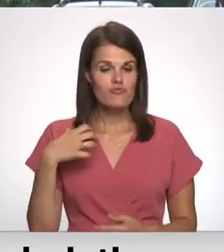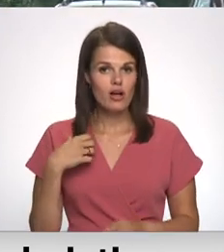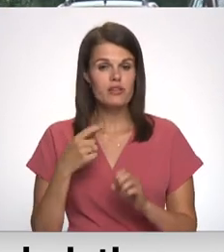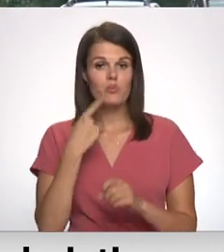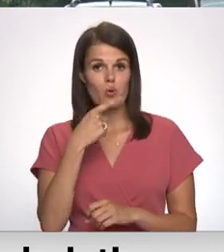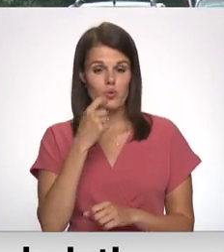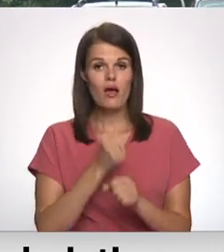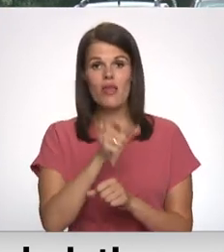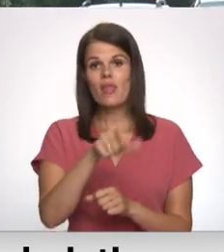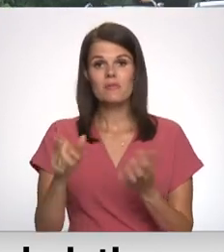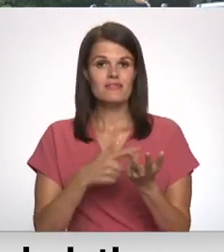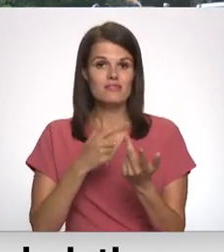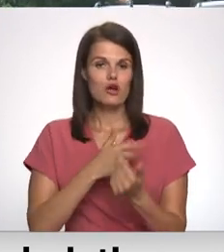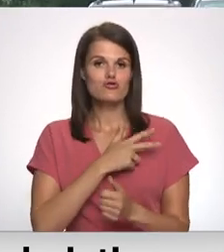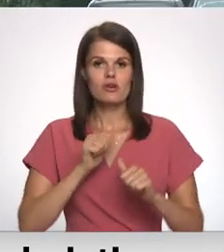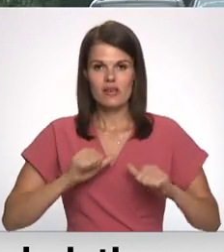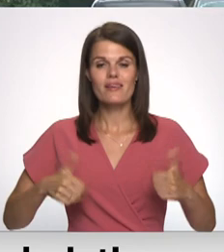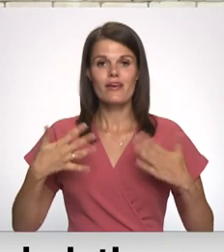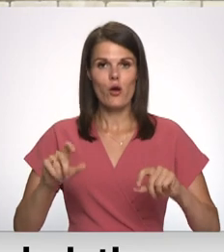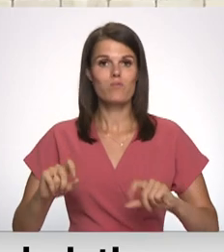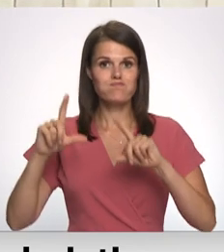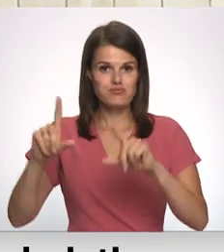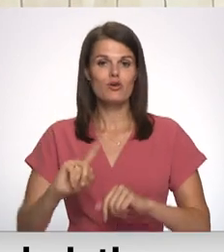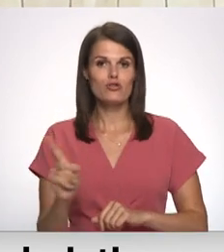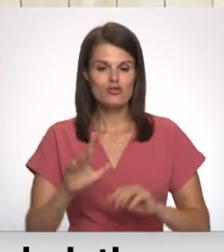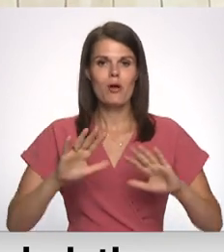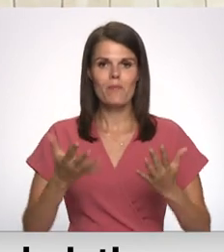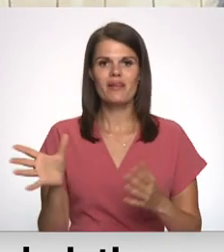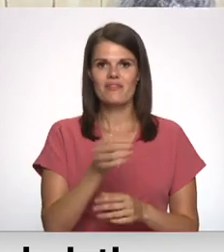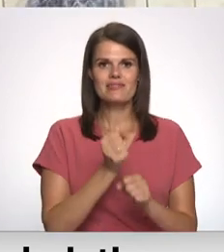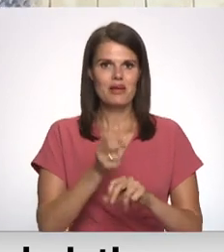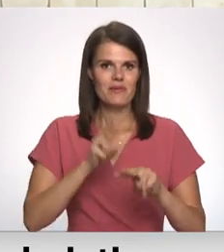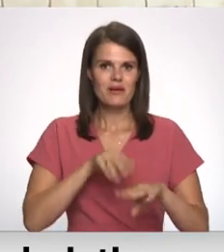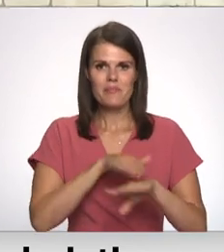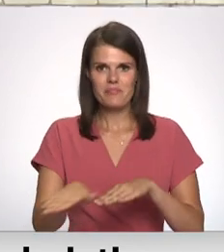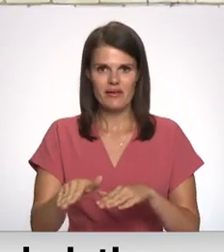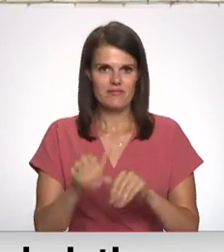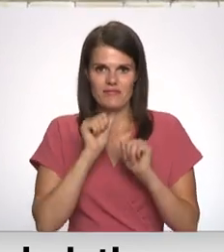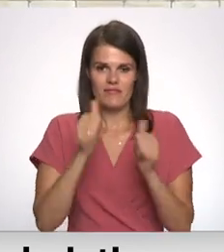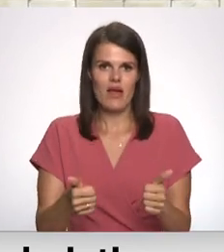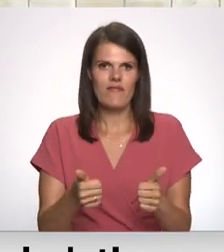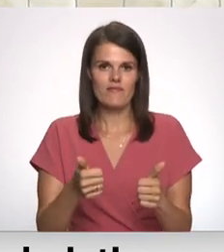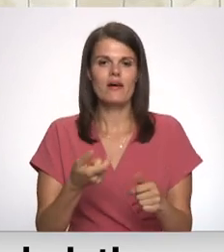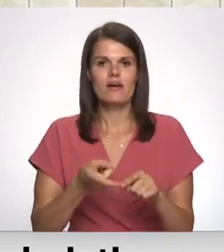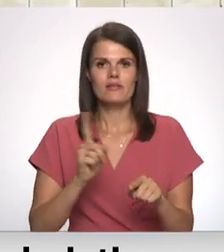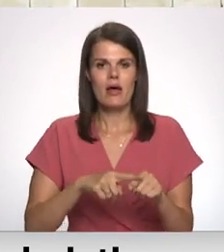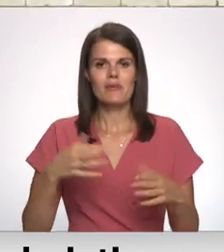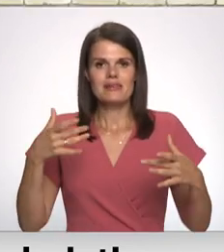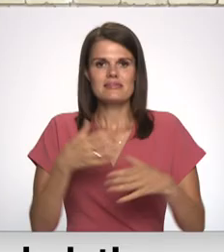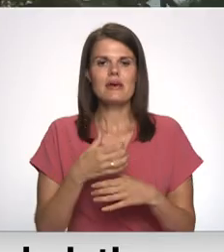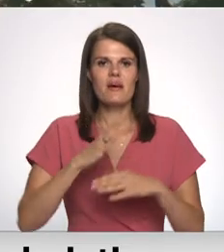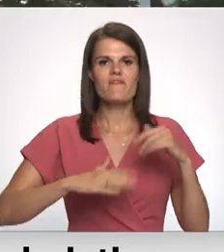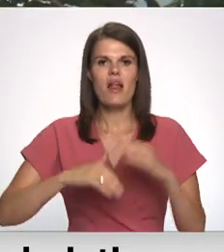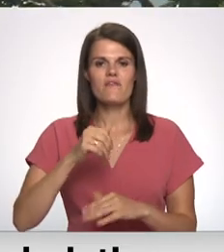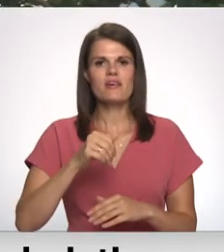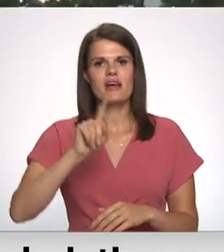darbinieku skaits sociālajā dienestā esot jau palielināts, bet viss vakants aizpildīt neesot izdevies. Tāpēc tikšot samazināts